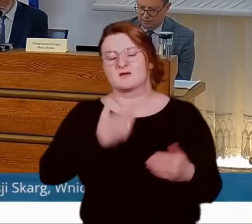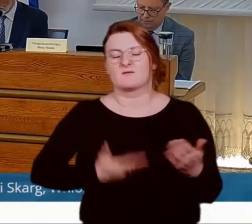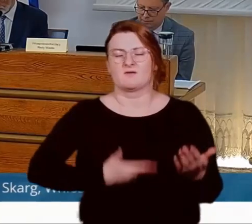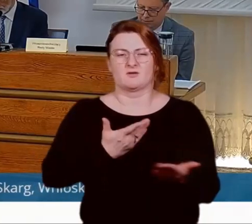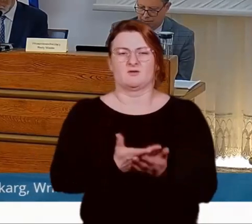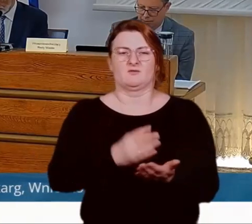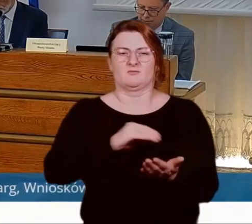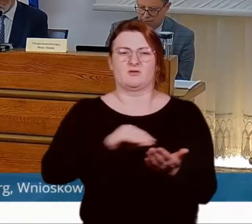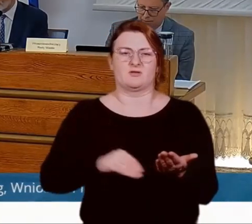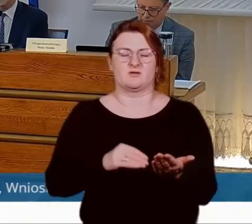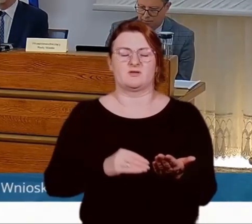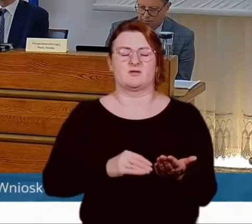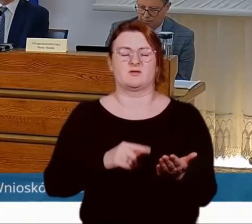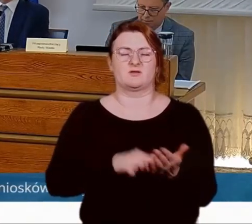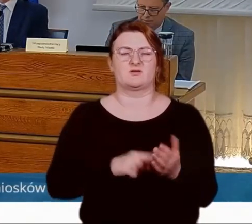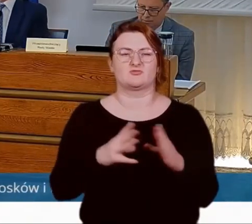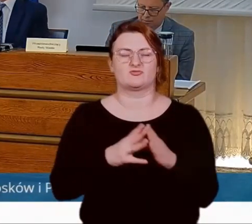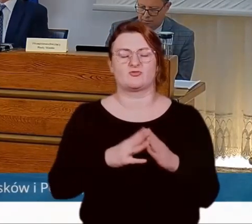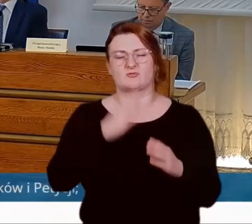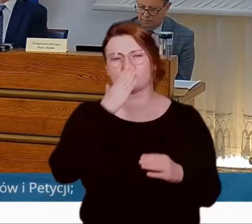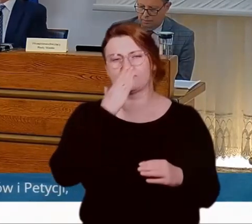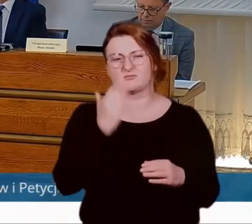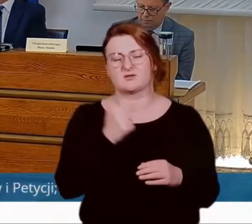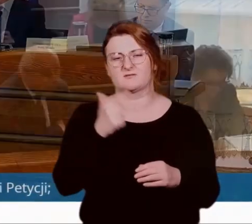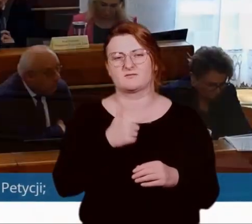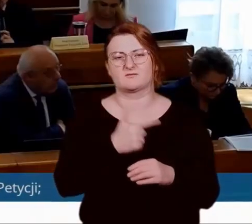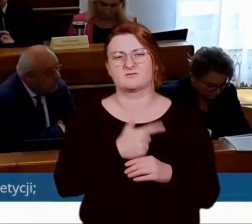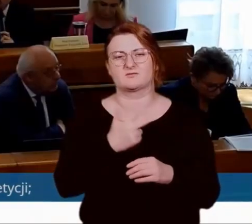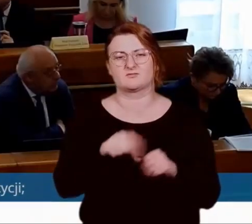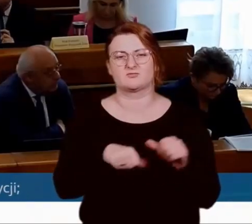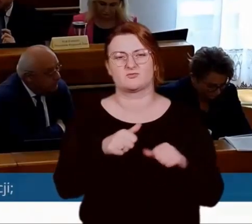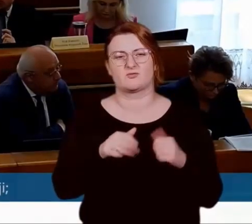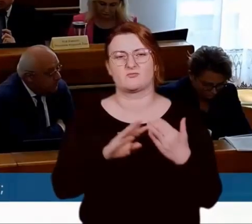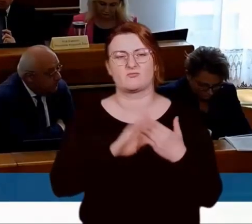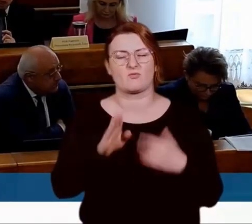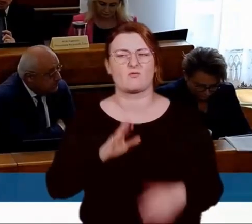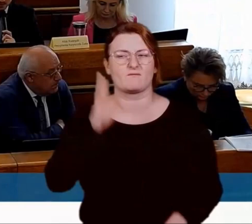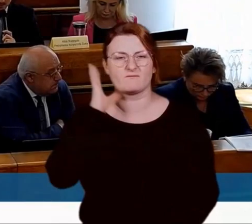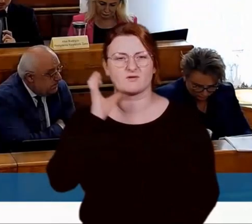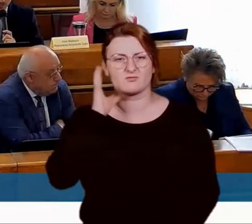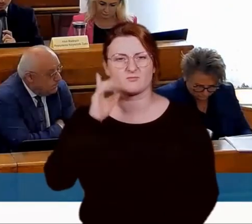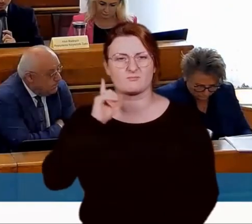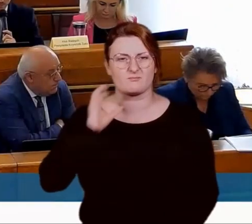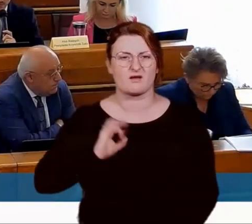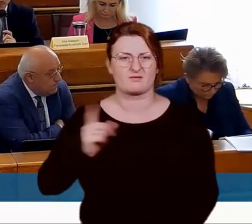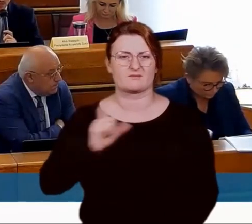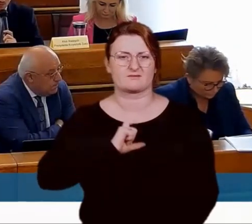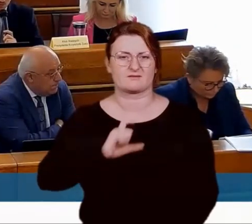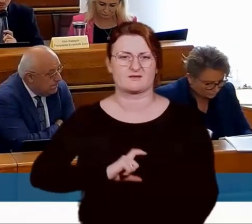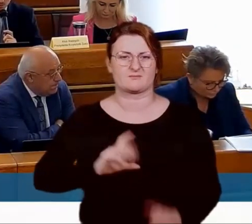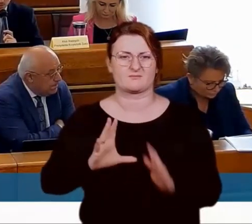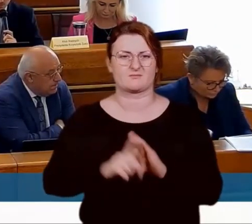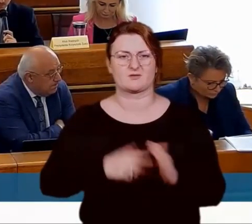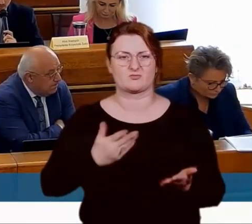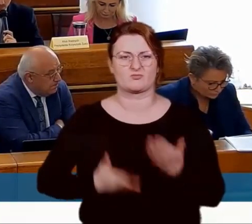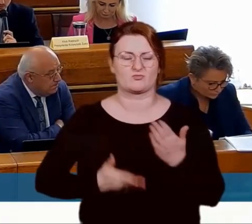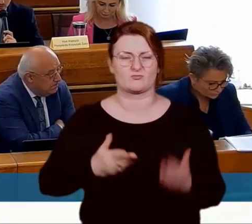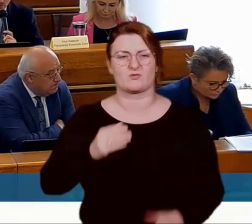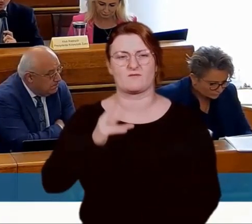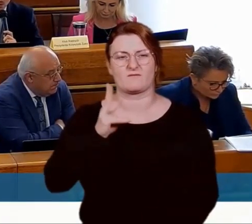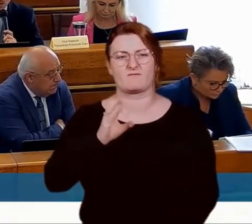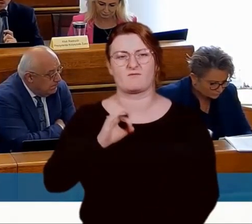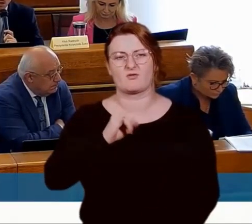na posiedzeniu w dniu 10 maja 2023 roku po wysłuchaniu Pana Sekretarza Miasta Lublin Andrzeja